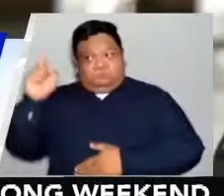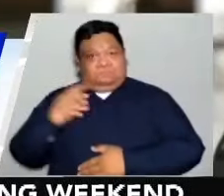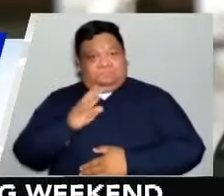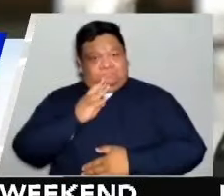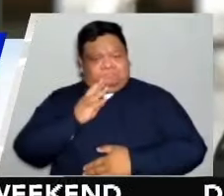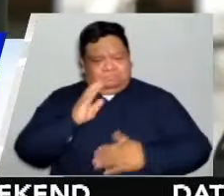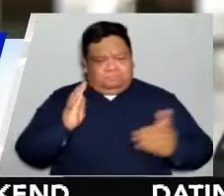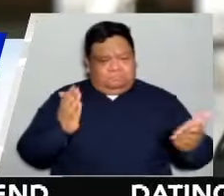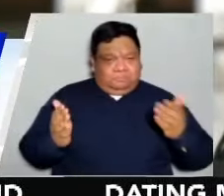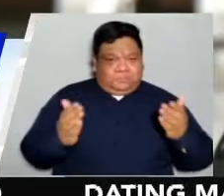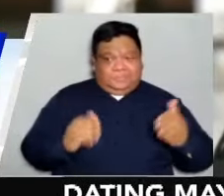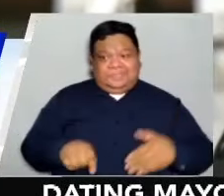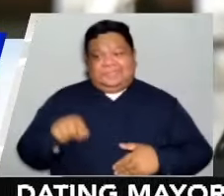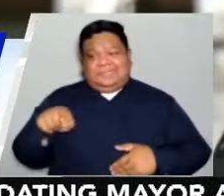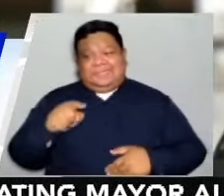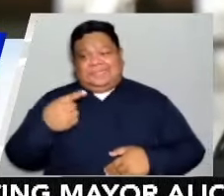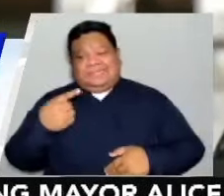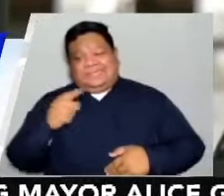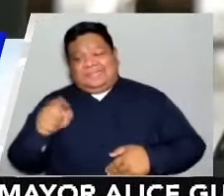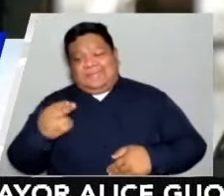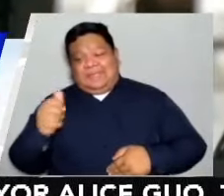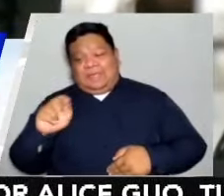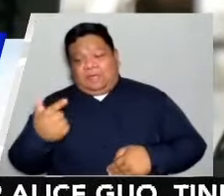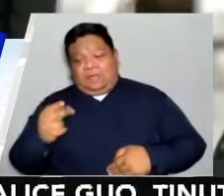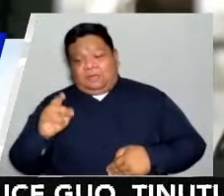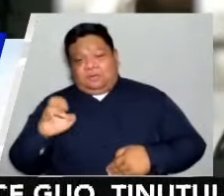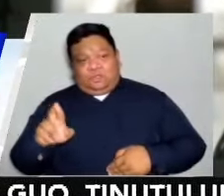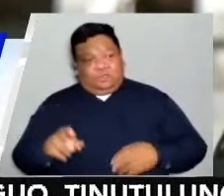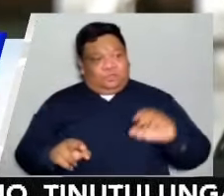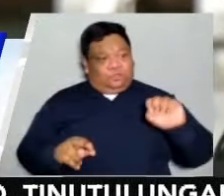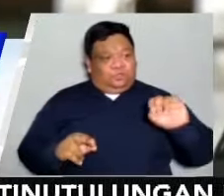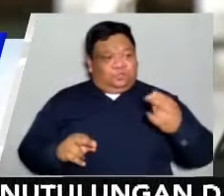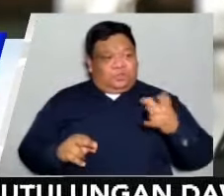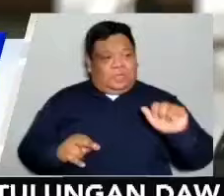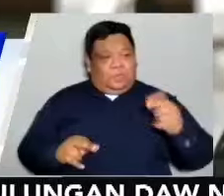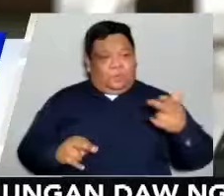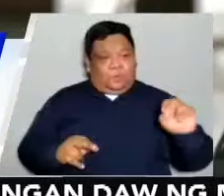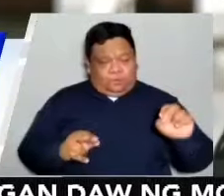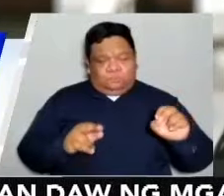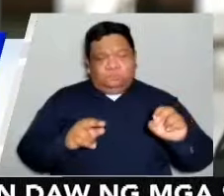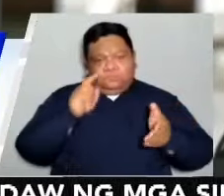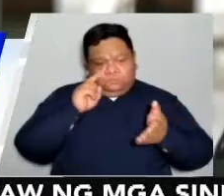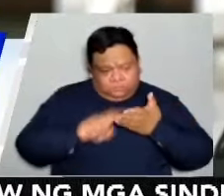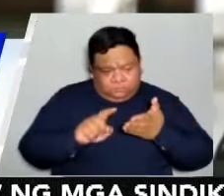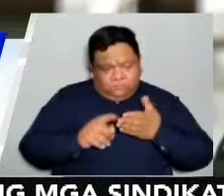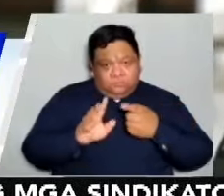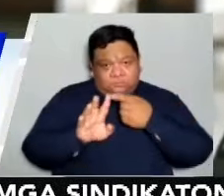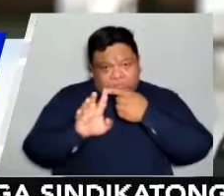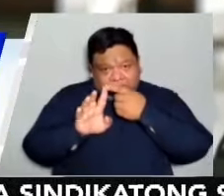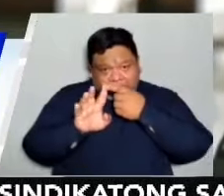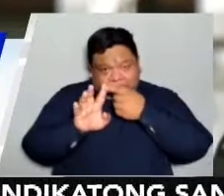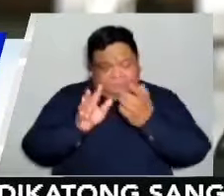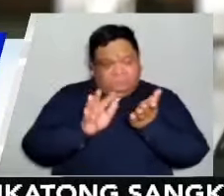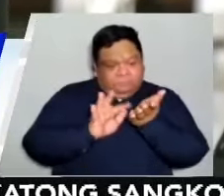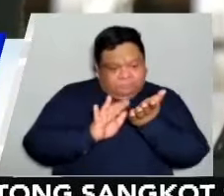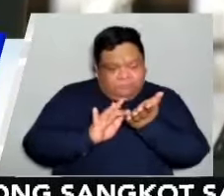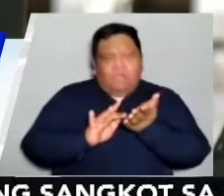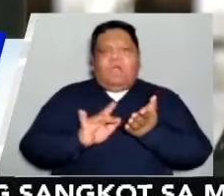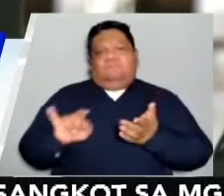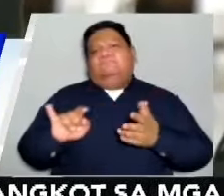and shila elgo are one in the same person so si Sheila L guo na nasa amin ngayon ay